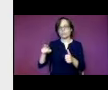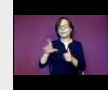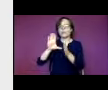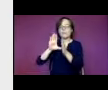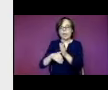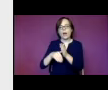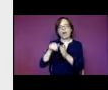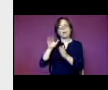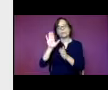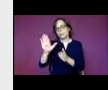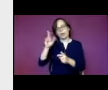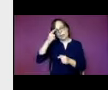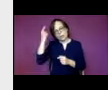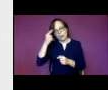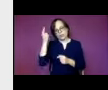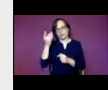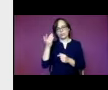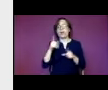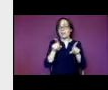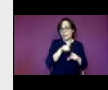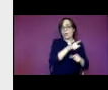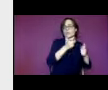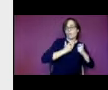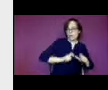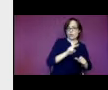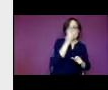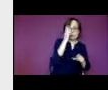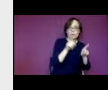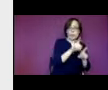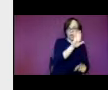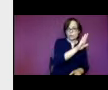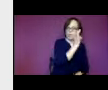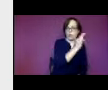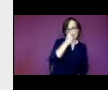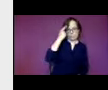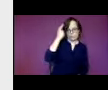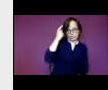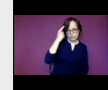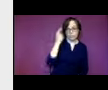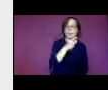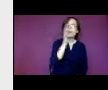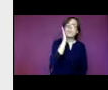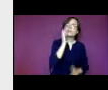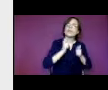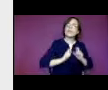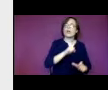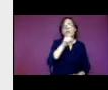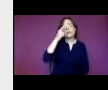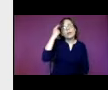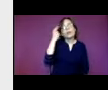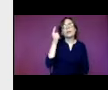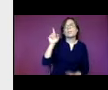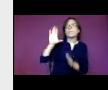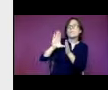są obecne zarówno w mieszkańcach miasta, jak i wsi. Mieszkańcy wsi tęsknią do miasta